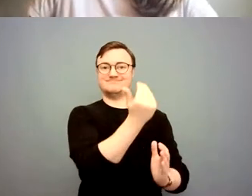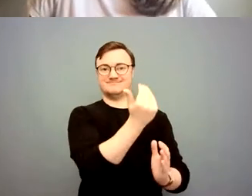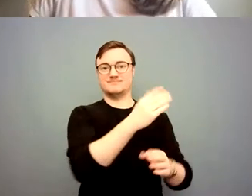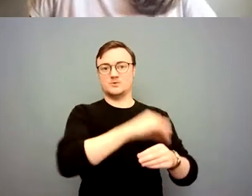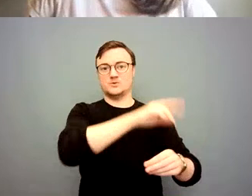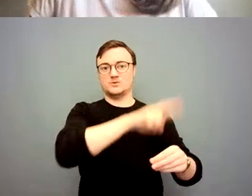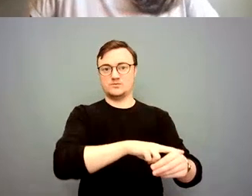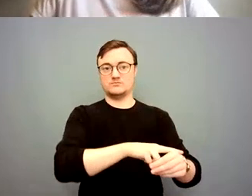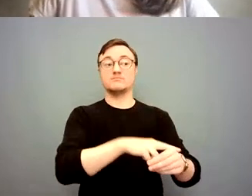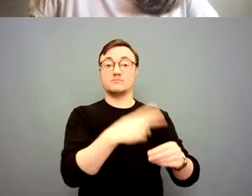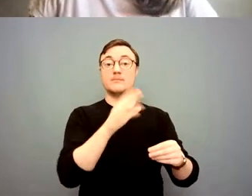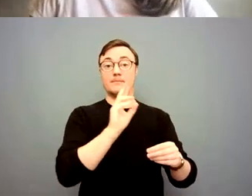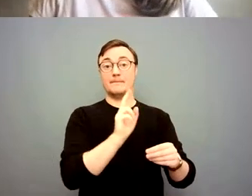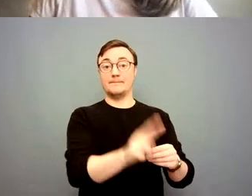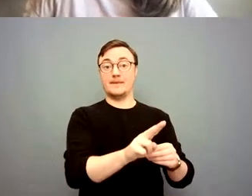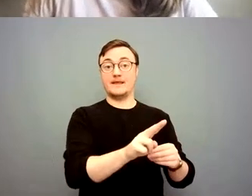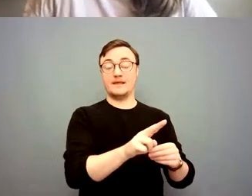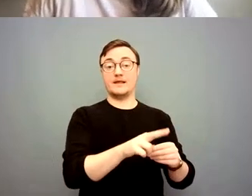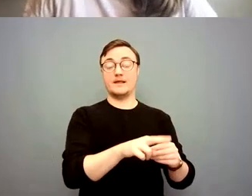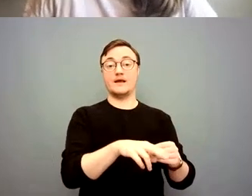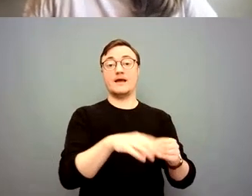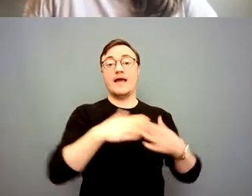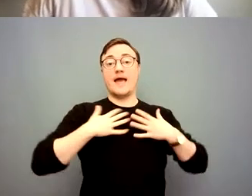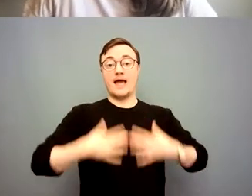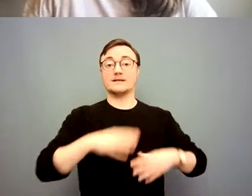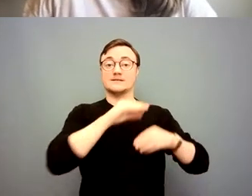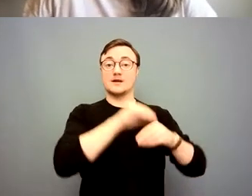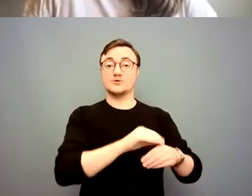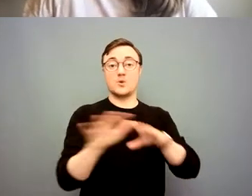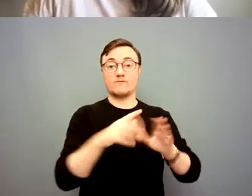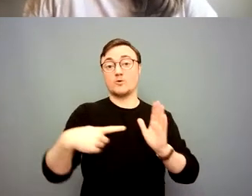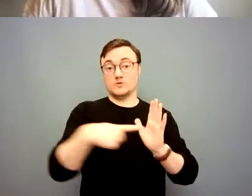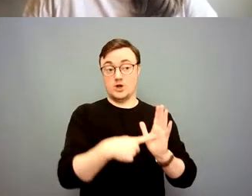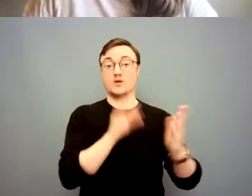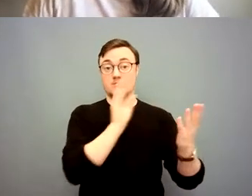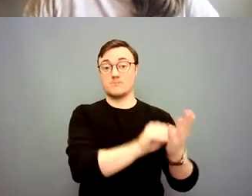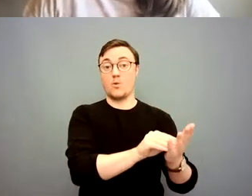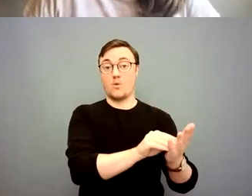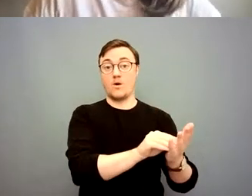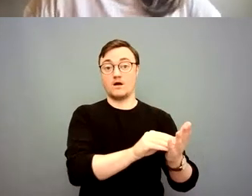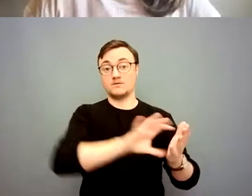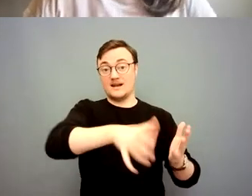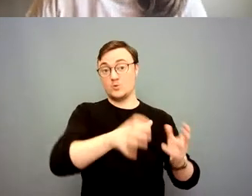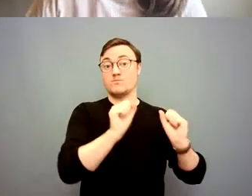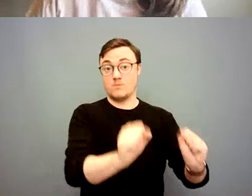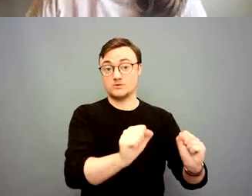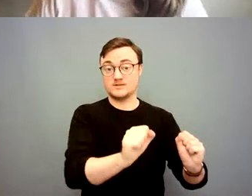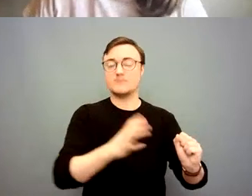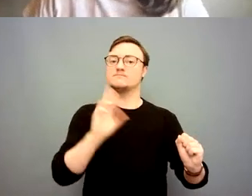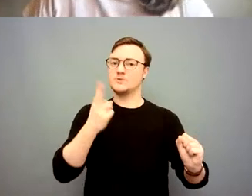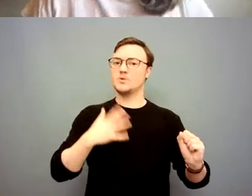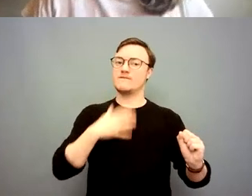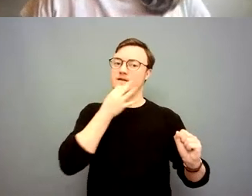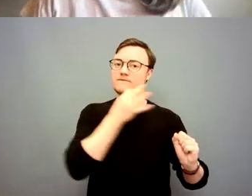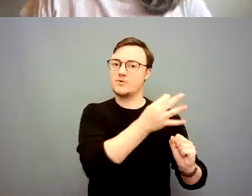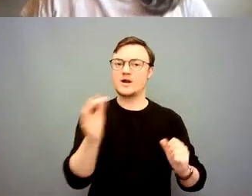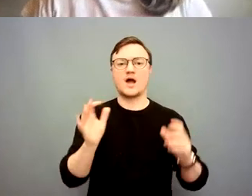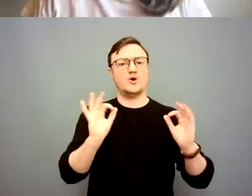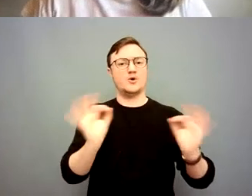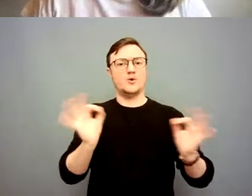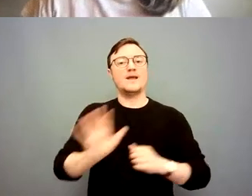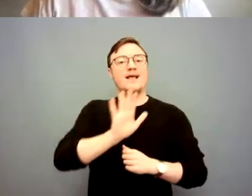sjukvårdslagen. Nu kommer de 3 frågorna. Hur vill ditt parti förbättra